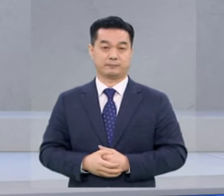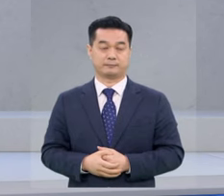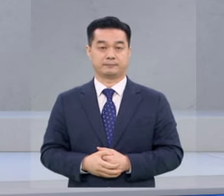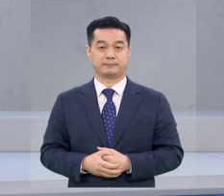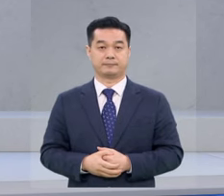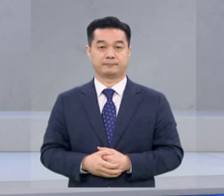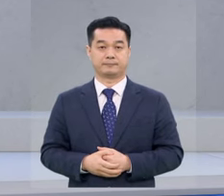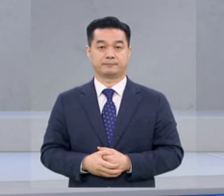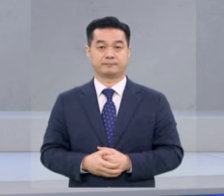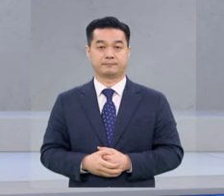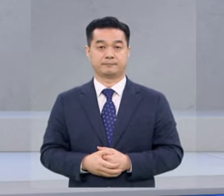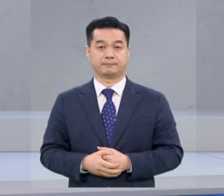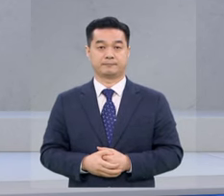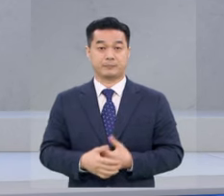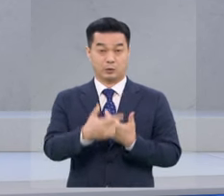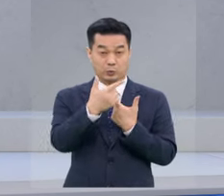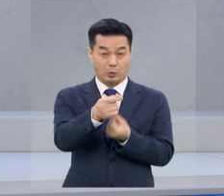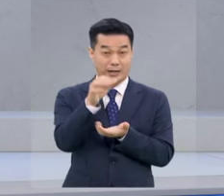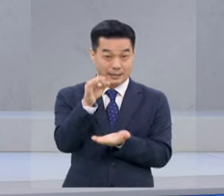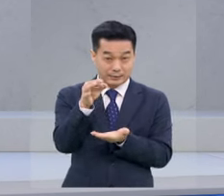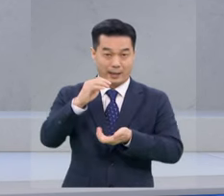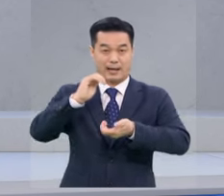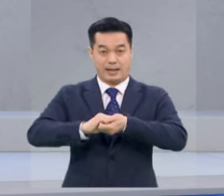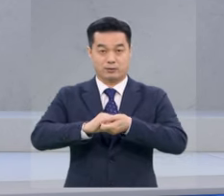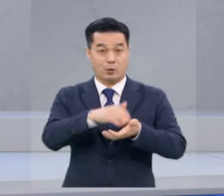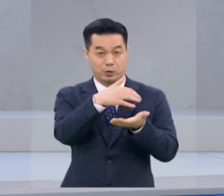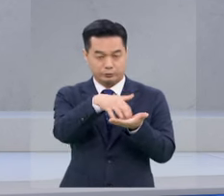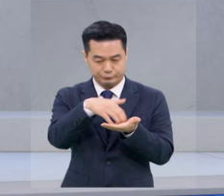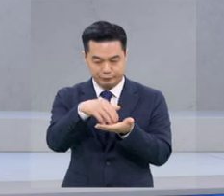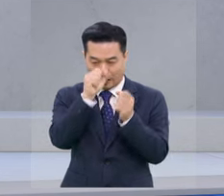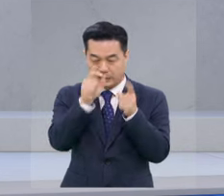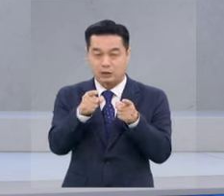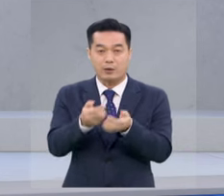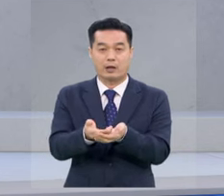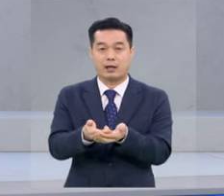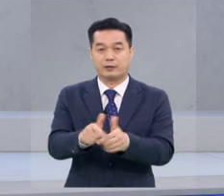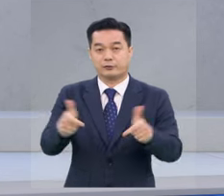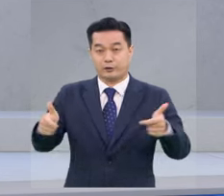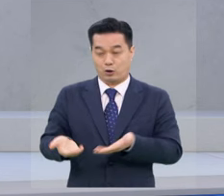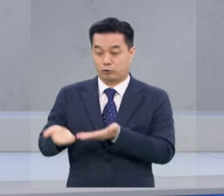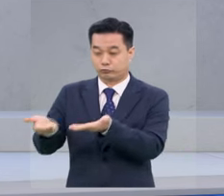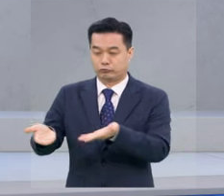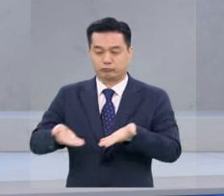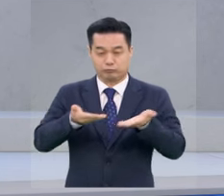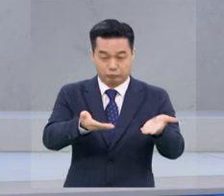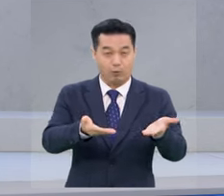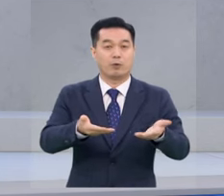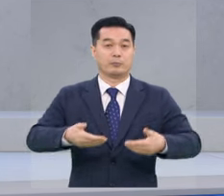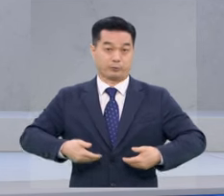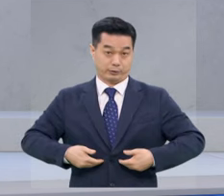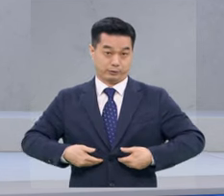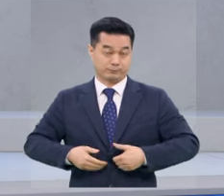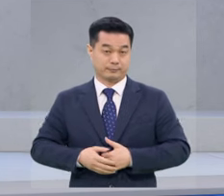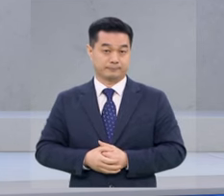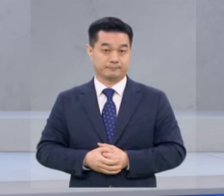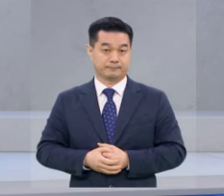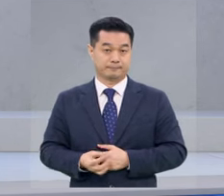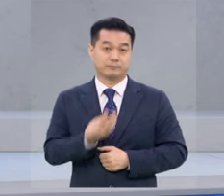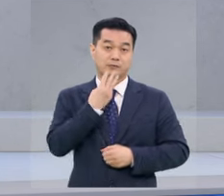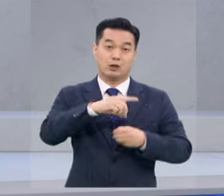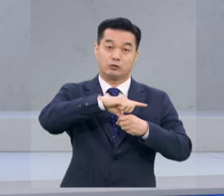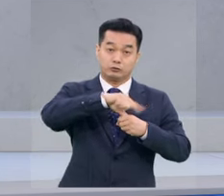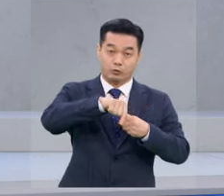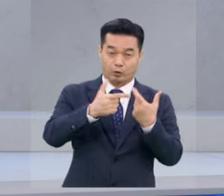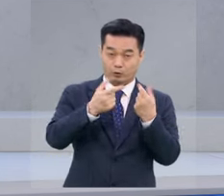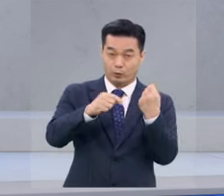있습니다 동일한 금액 한도를 산정하여 기회를 확대시켜 주는 것이 바람직합니다 수 과